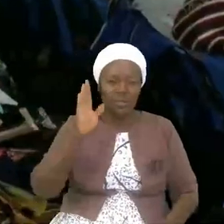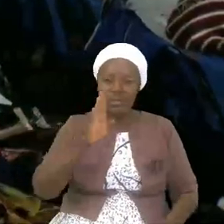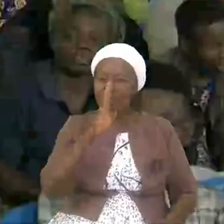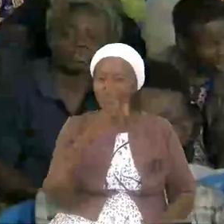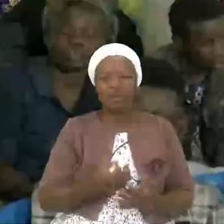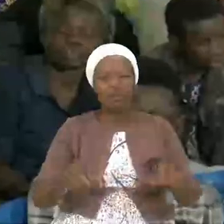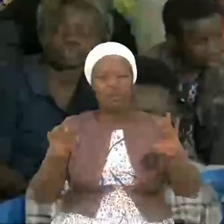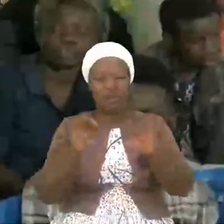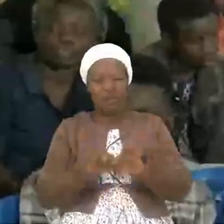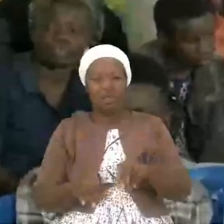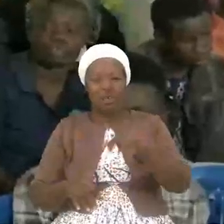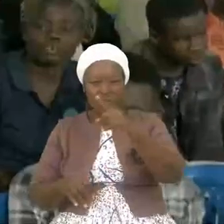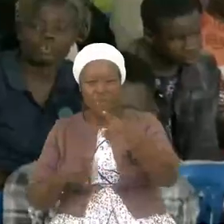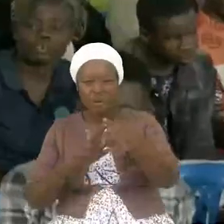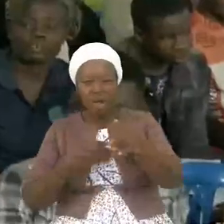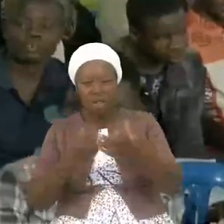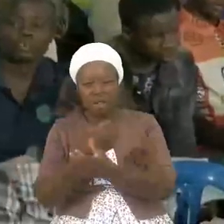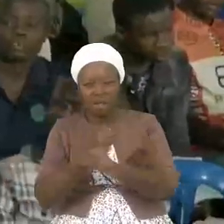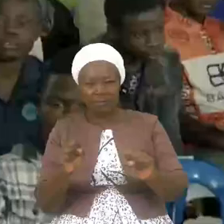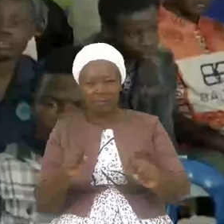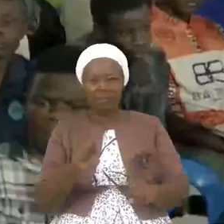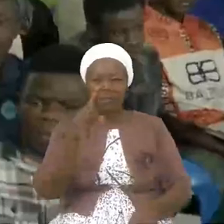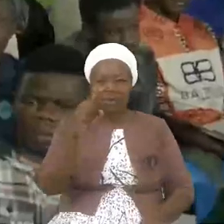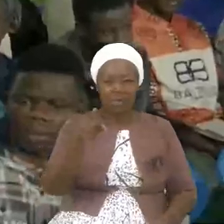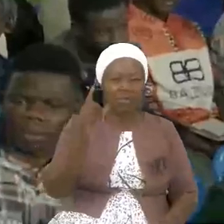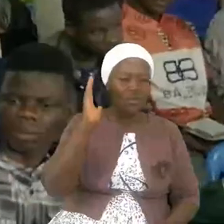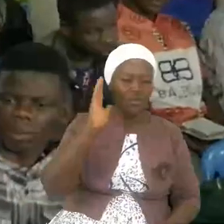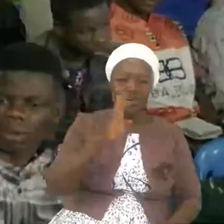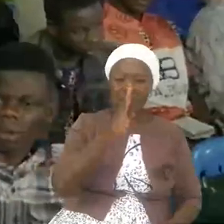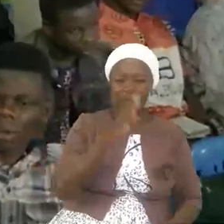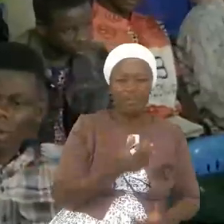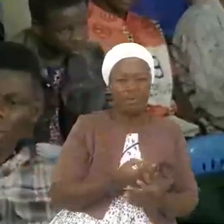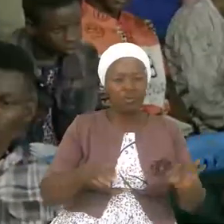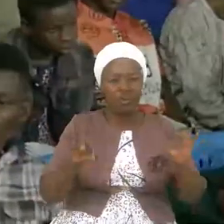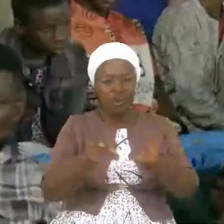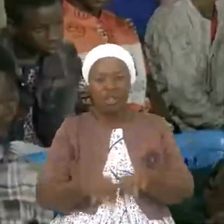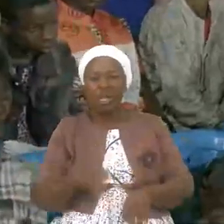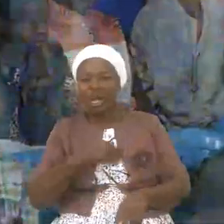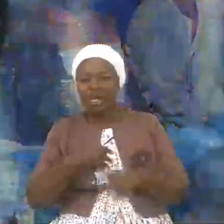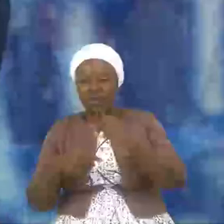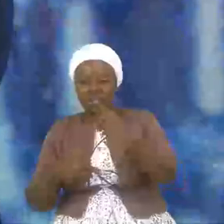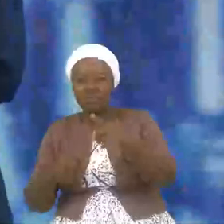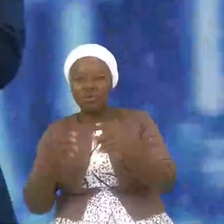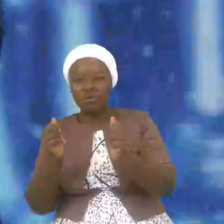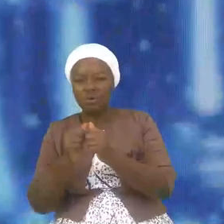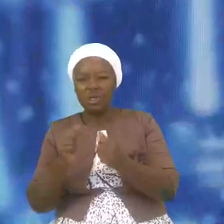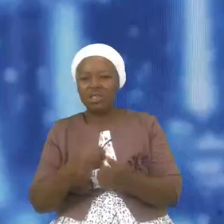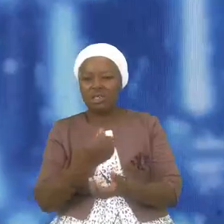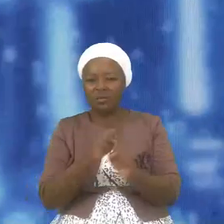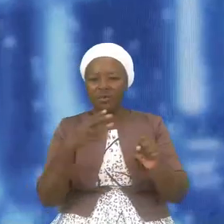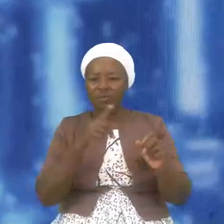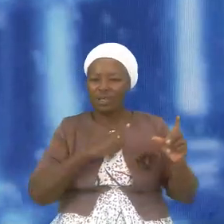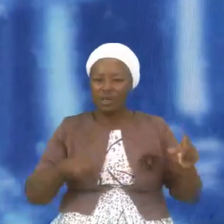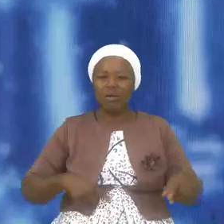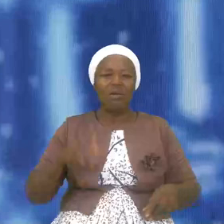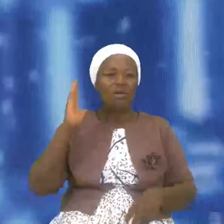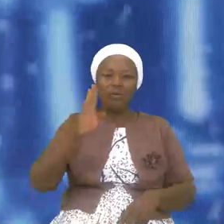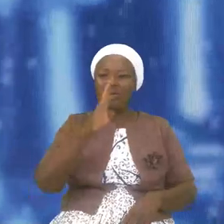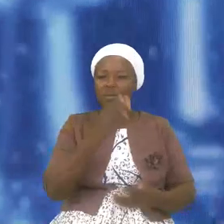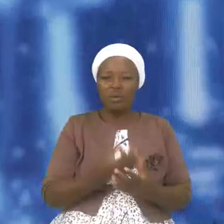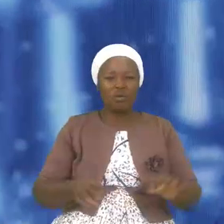digne. Toi et le salut, tu seras digne. Toi et la rédemption du Seigneur, tu seras